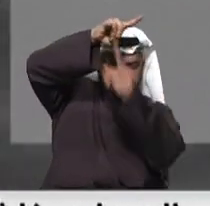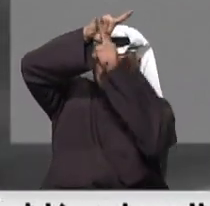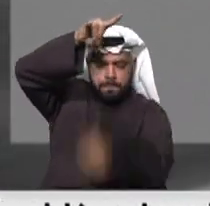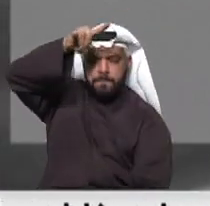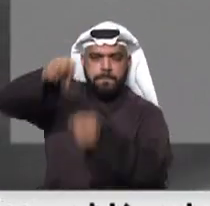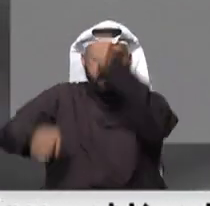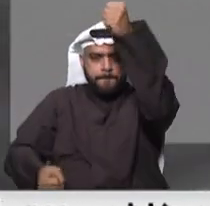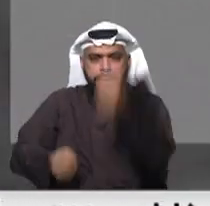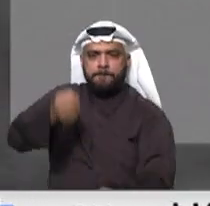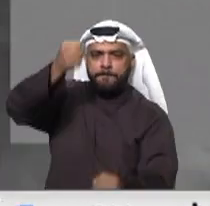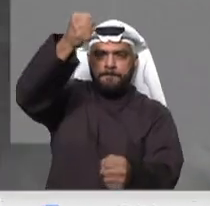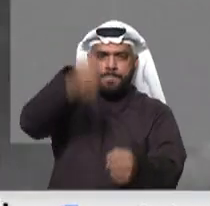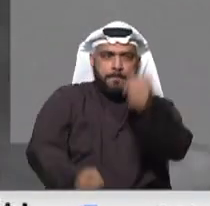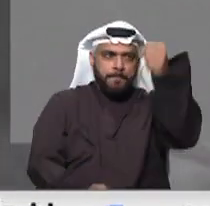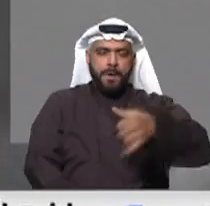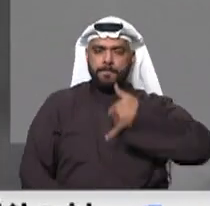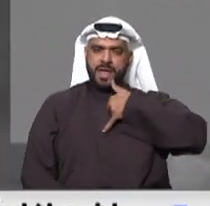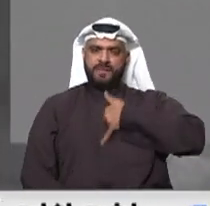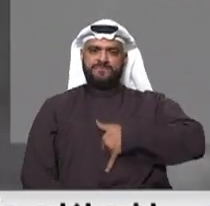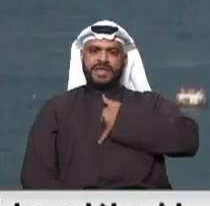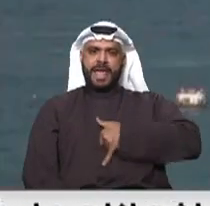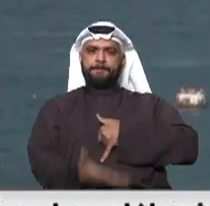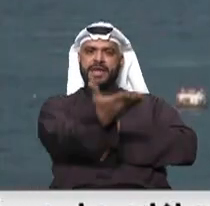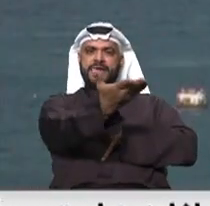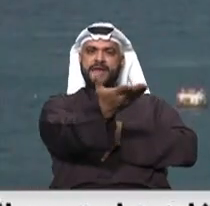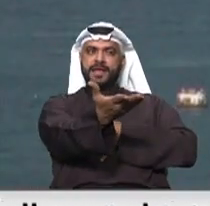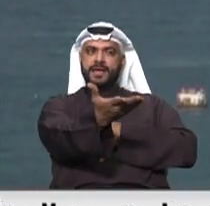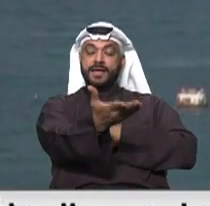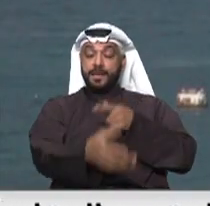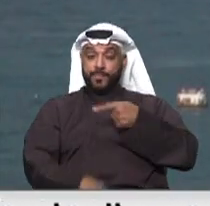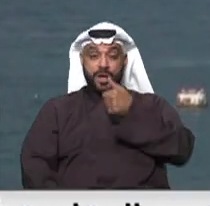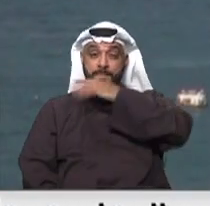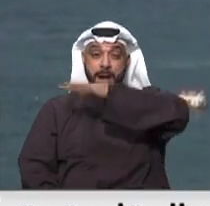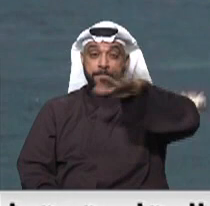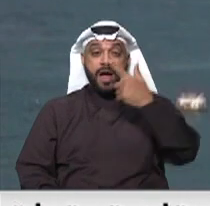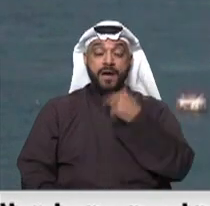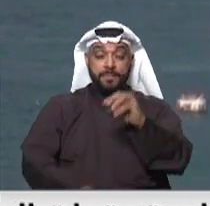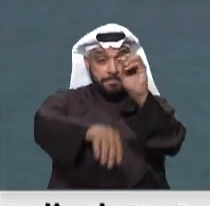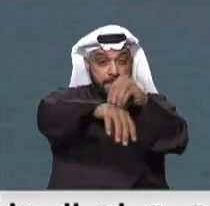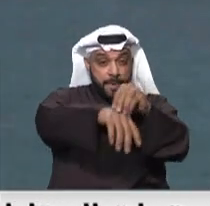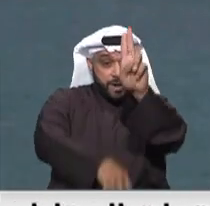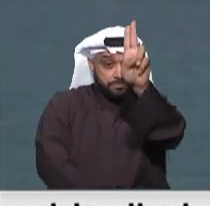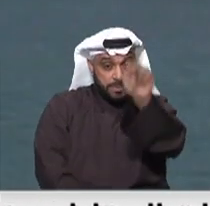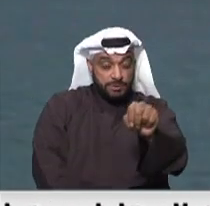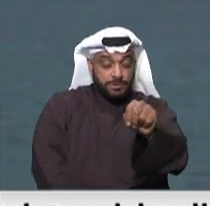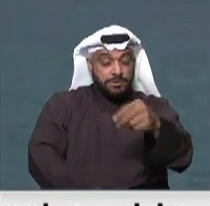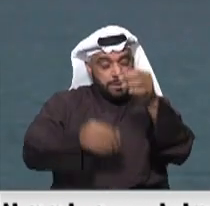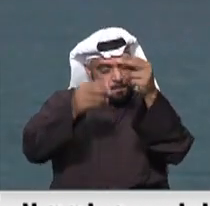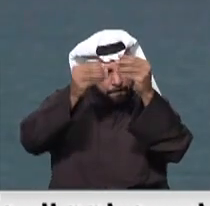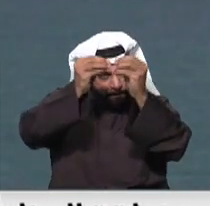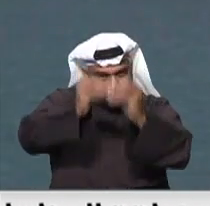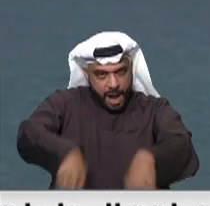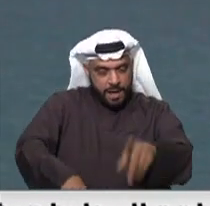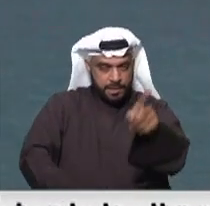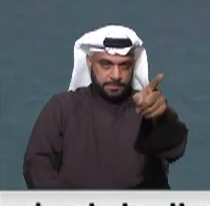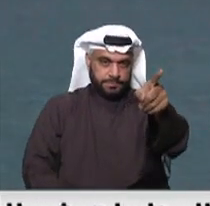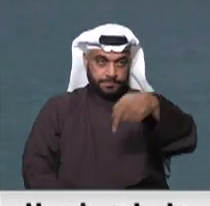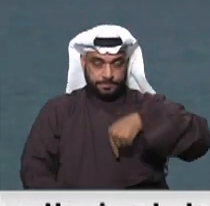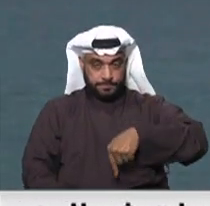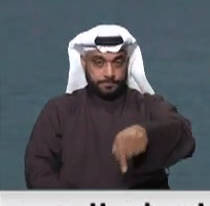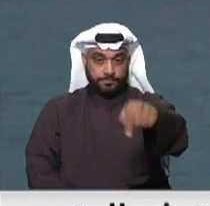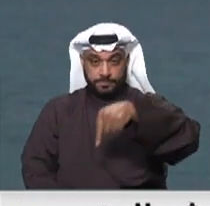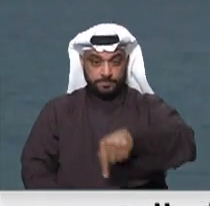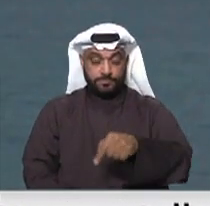اليمن تشعل أزمة في منطقة البحر الأحمر وصد دعوات أممية لتجنب التصعيد. وبعد